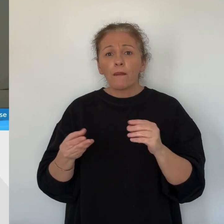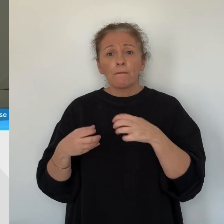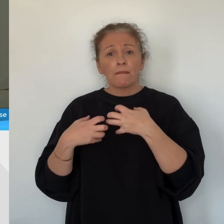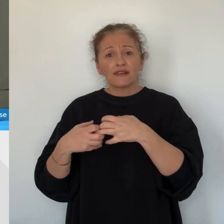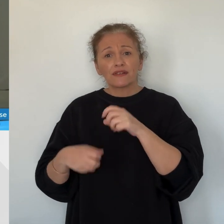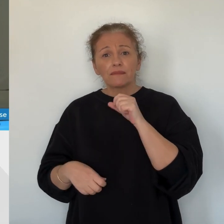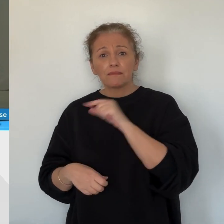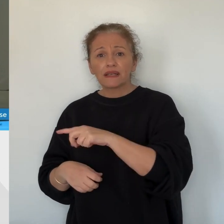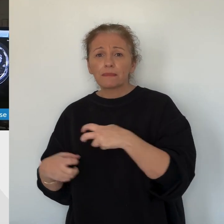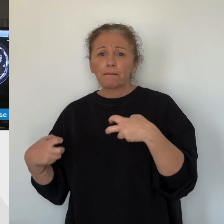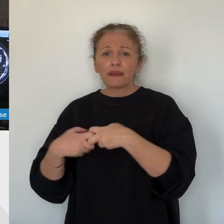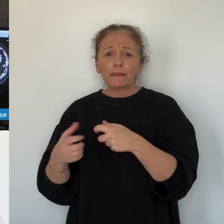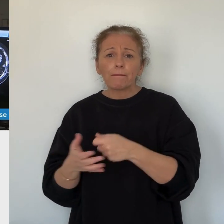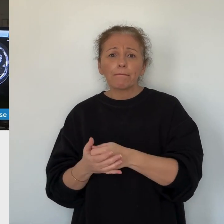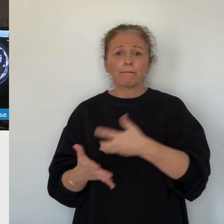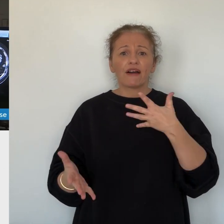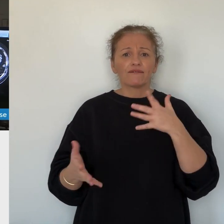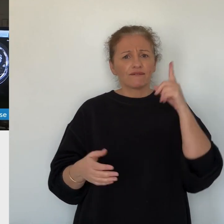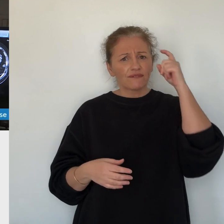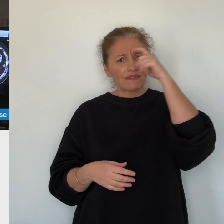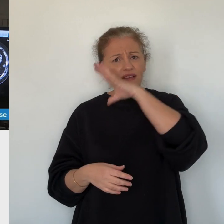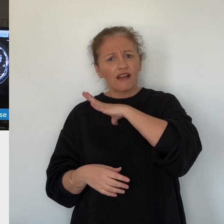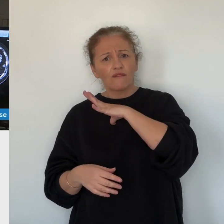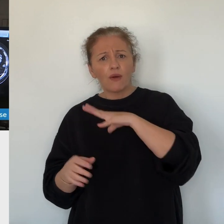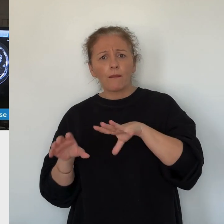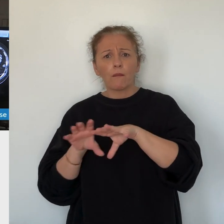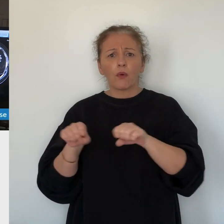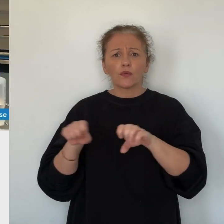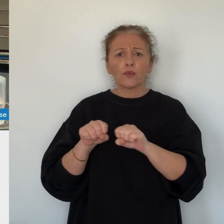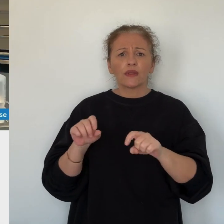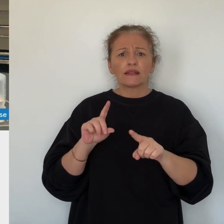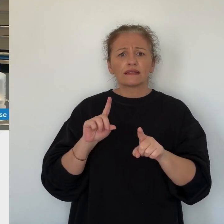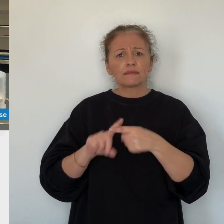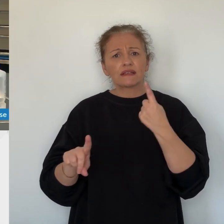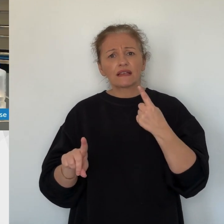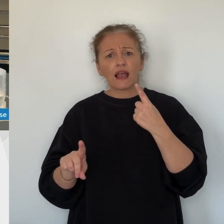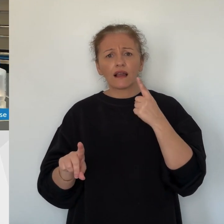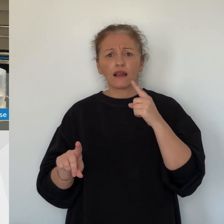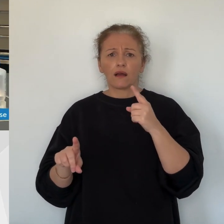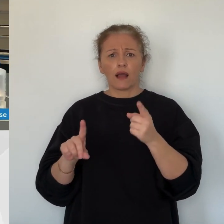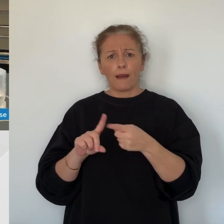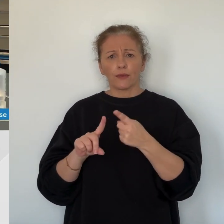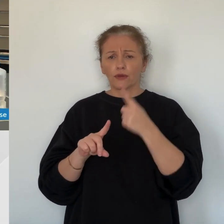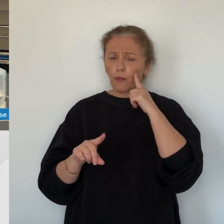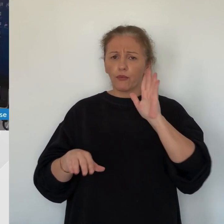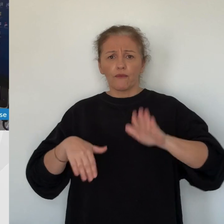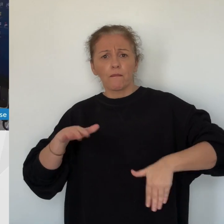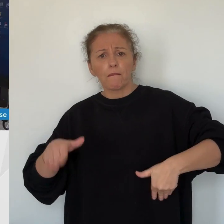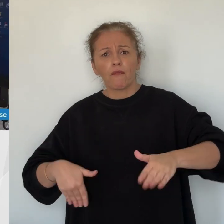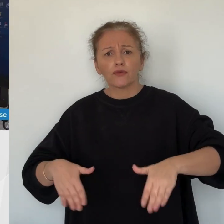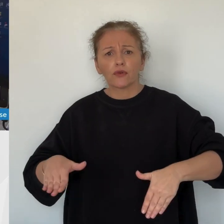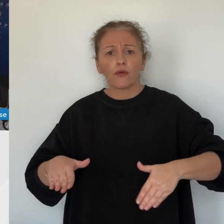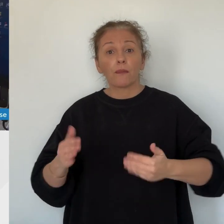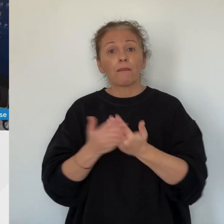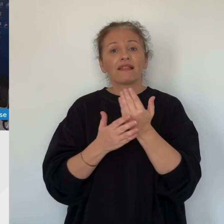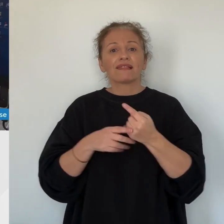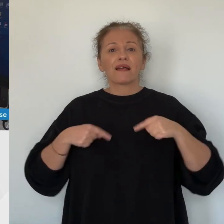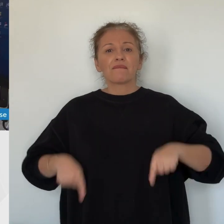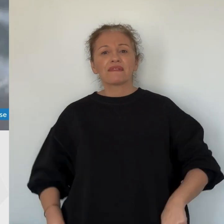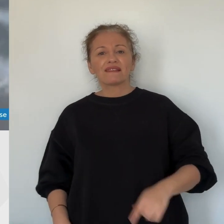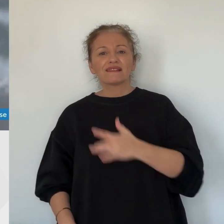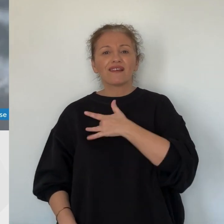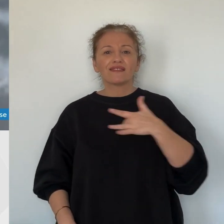de déceler les cellules cancéreuses. Problème, l'investissement financier est très important et les contraintes techniques majeures pour produire ou transporter